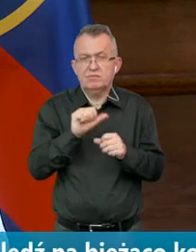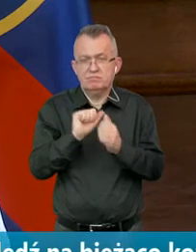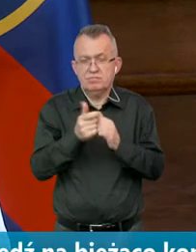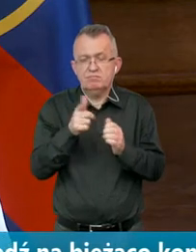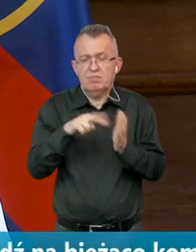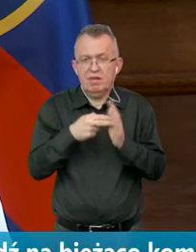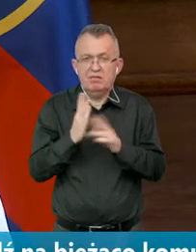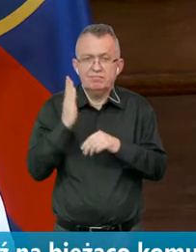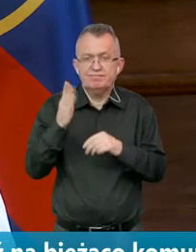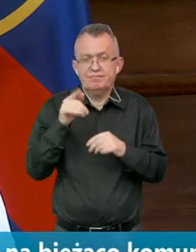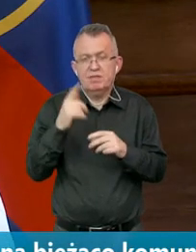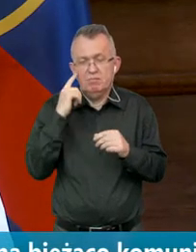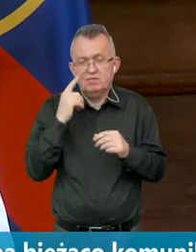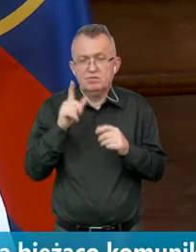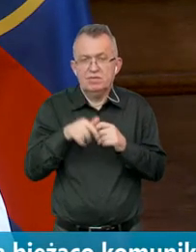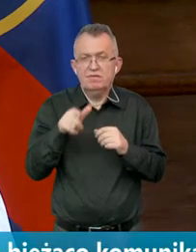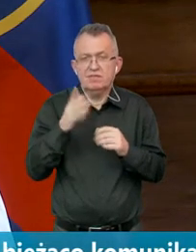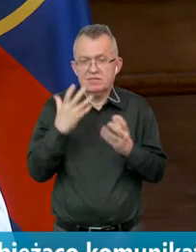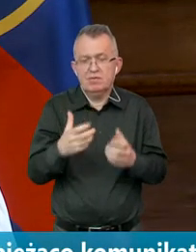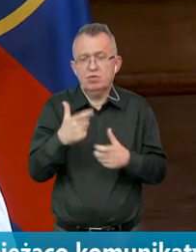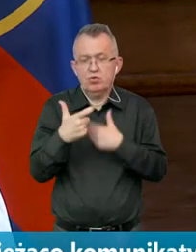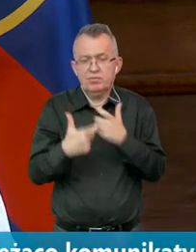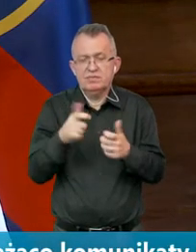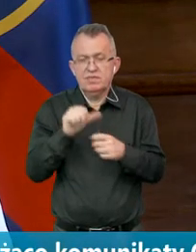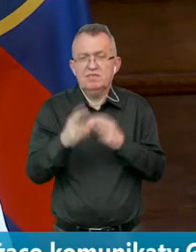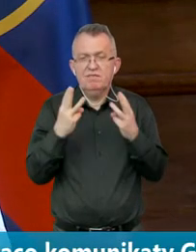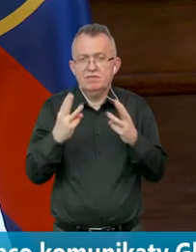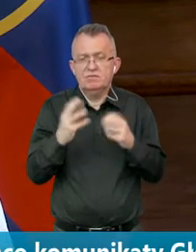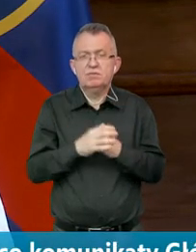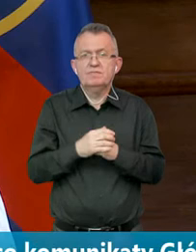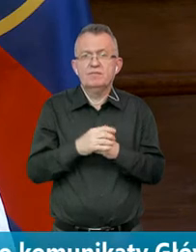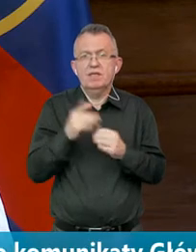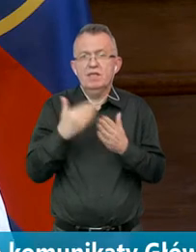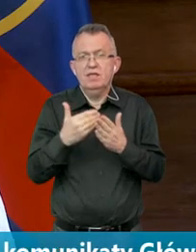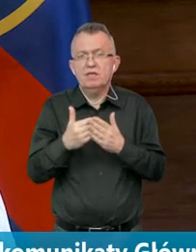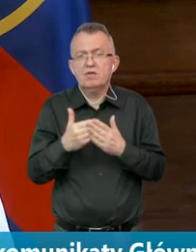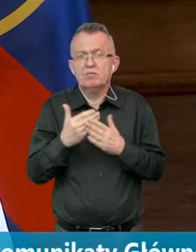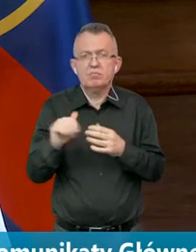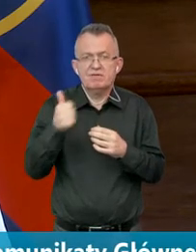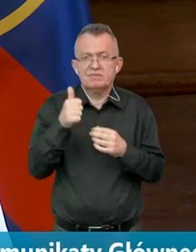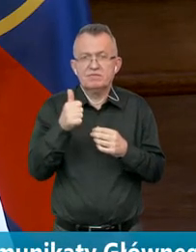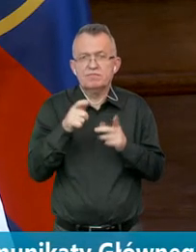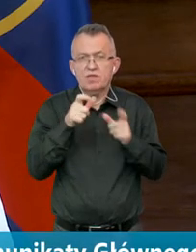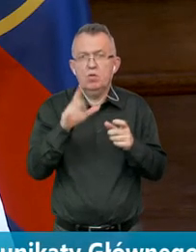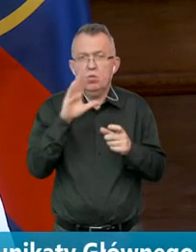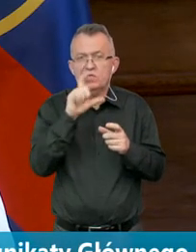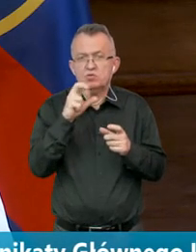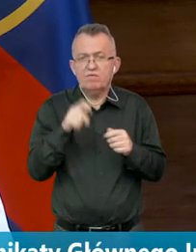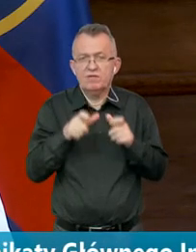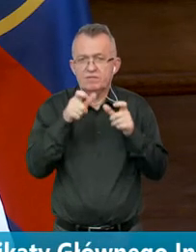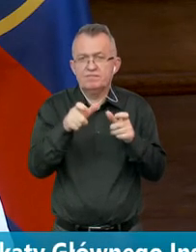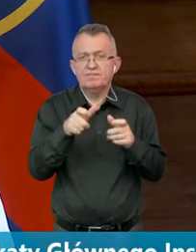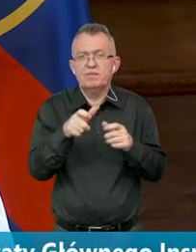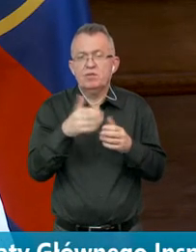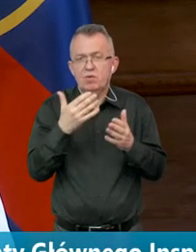przewidziane w naszym budżecie, więc chcemy to realizować. To jest bardzo ważne, ponieważ po pierwsze uruchamiamy łasztownię w ten